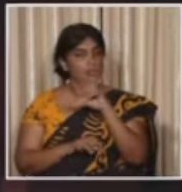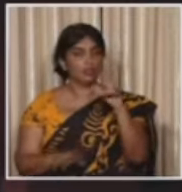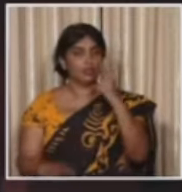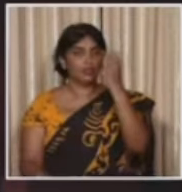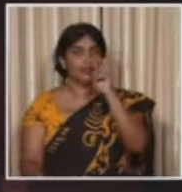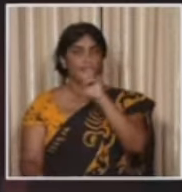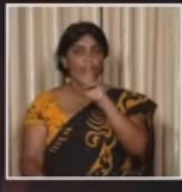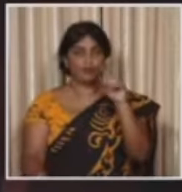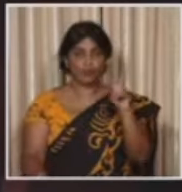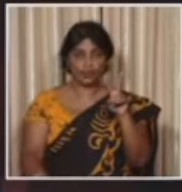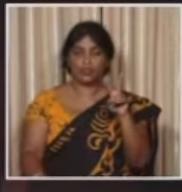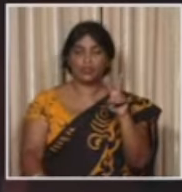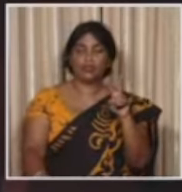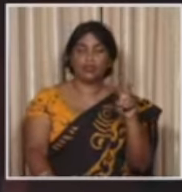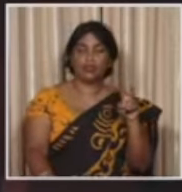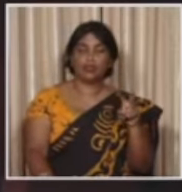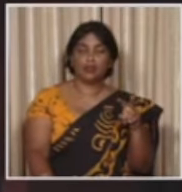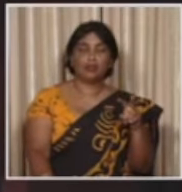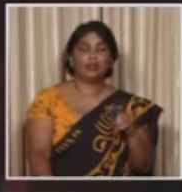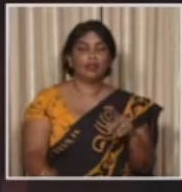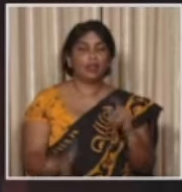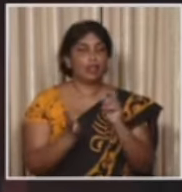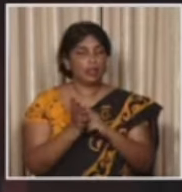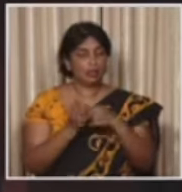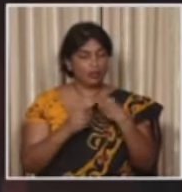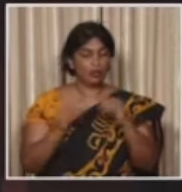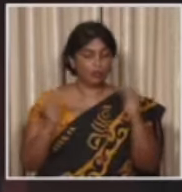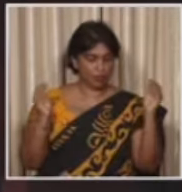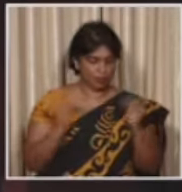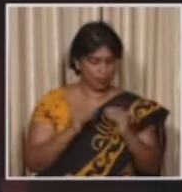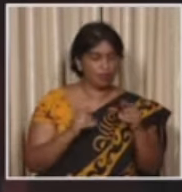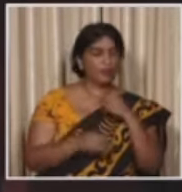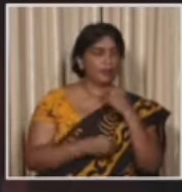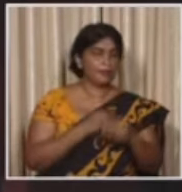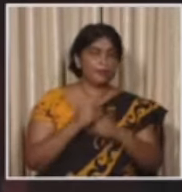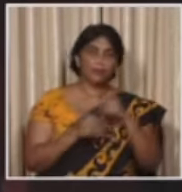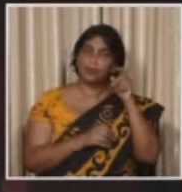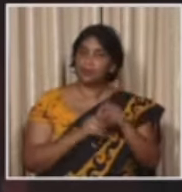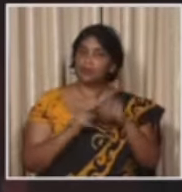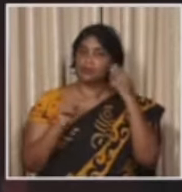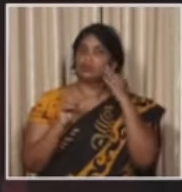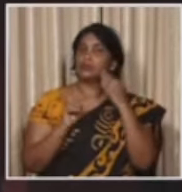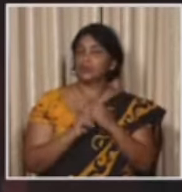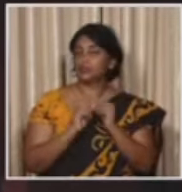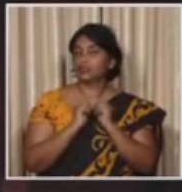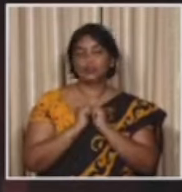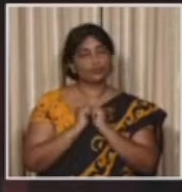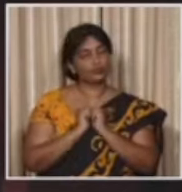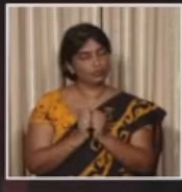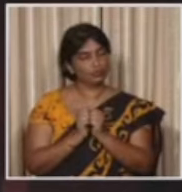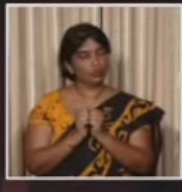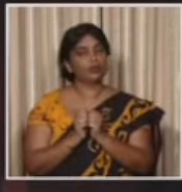2018-2022 වර්ෂ දක්වා ශුද්‍ර කුඩා හා මධ්‍ය පරිමාණයේ ව්‍යාපාර ක්ෂේත්‍රයේ රැකියා